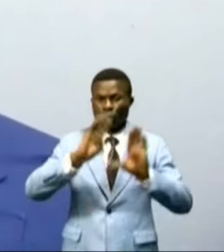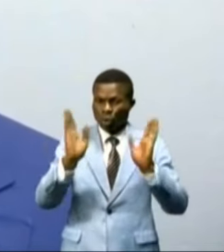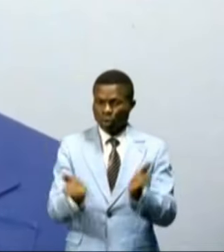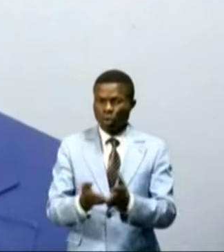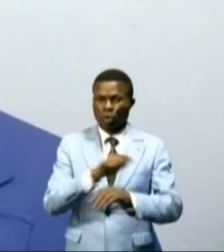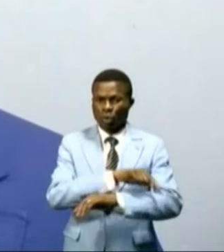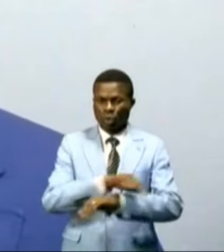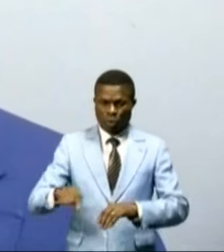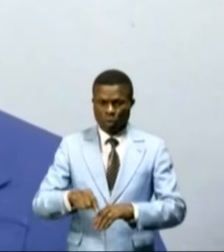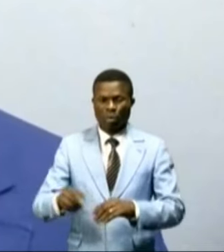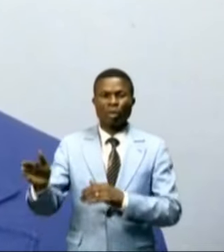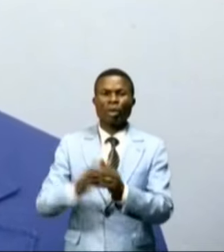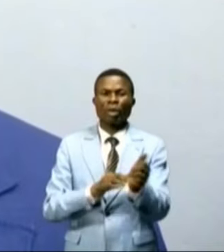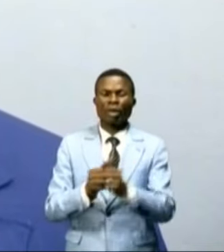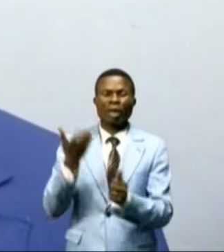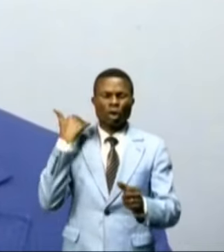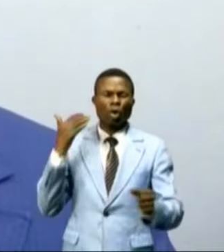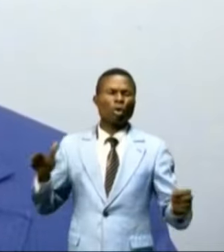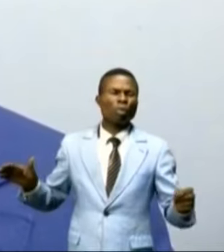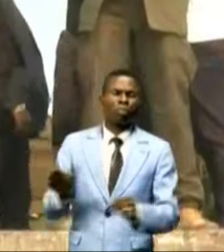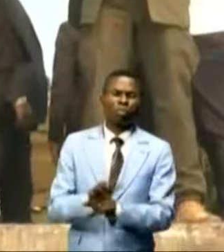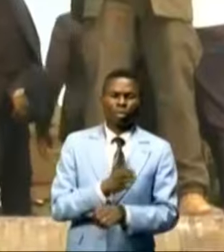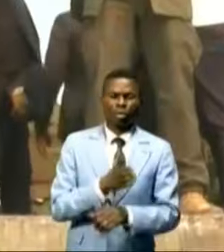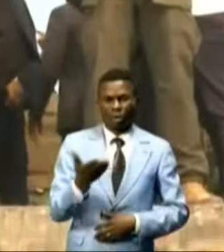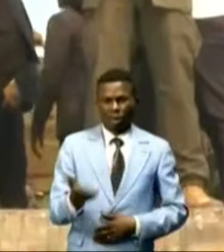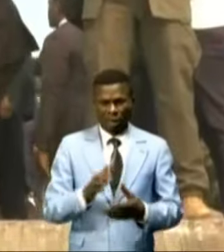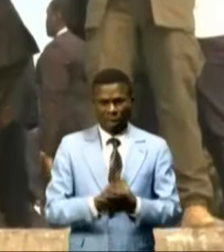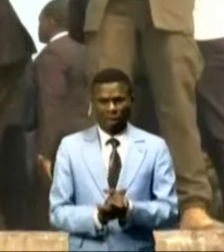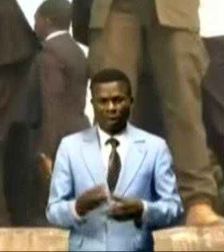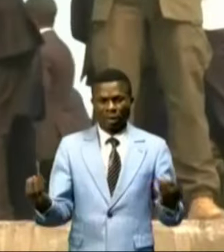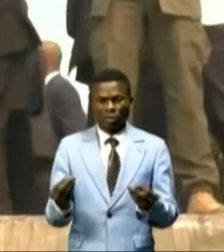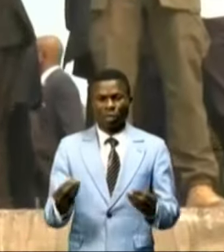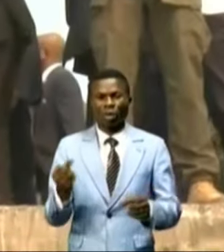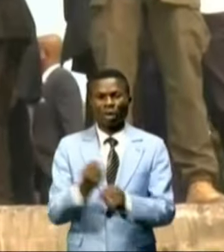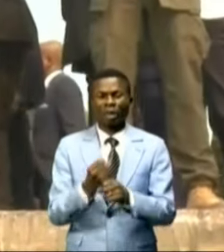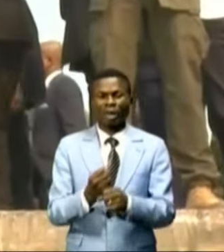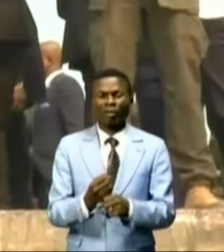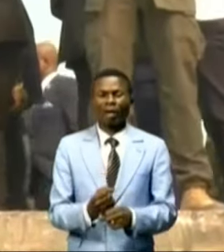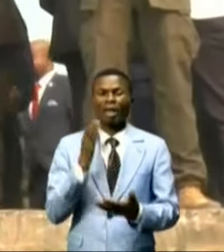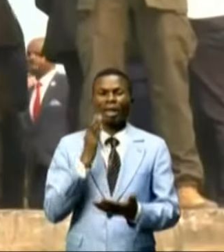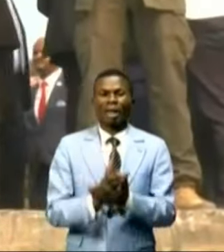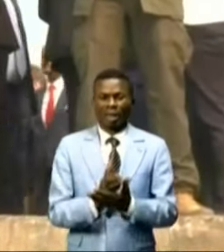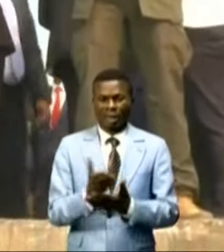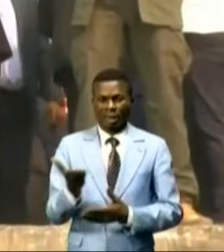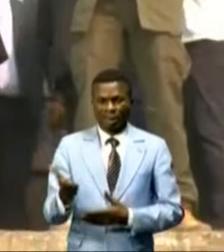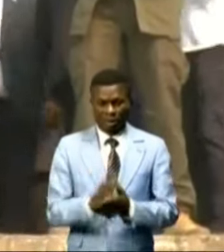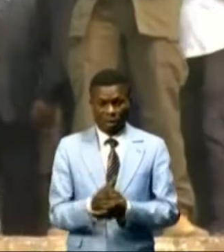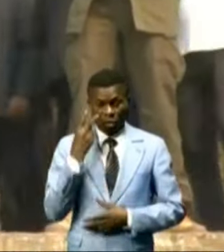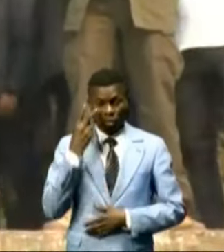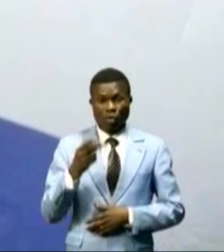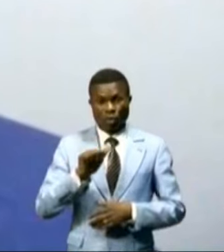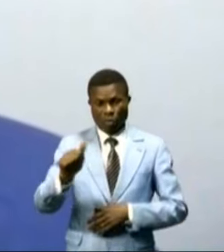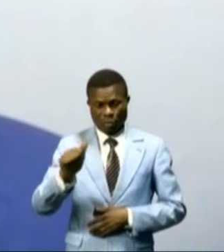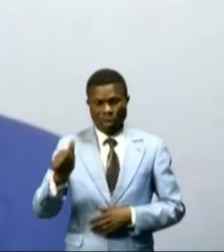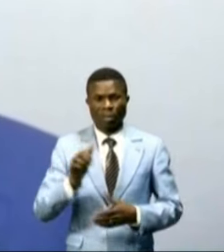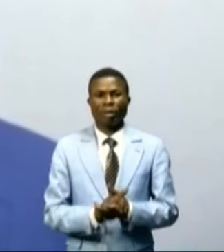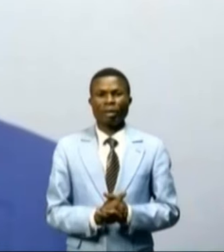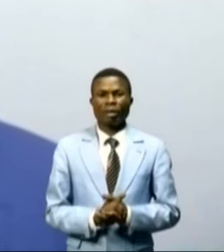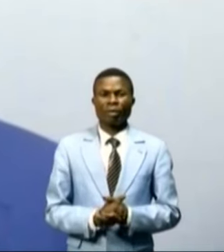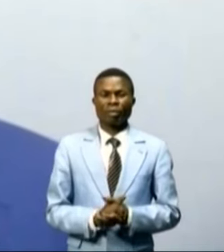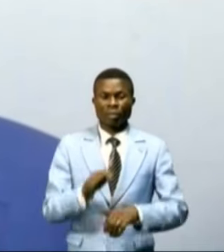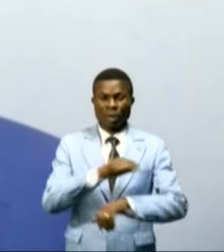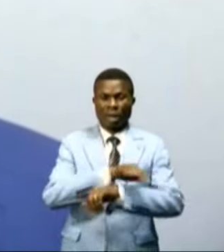été endommagés, les meubles endommagés, donc c'est ce qui a fait traîner l'inauguration. Si vous regardez bien, il y a un